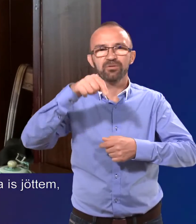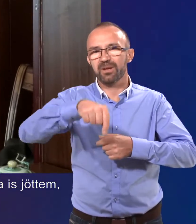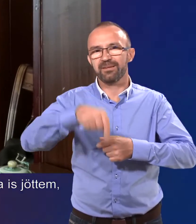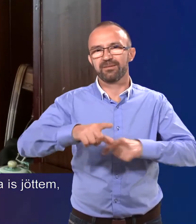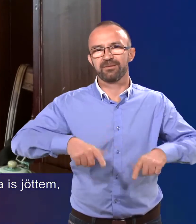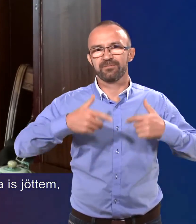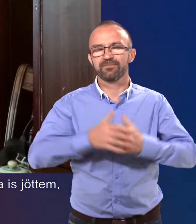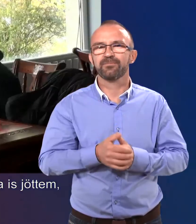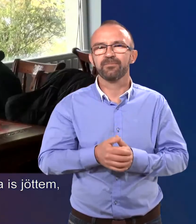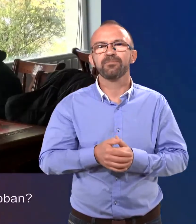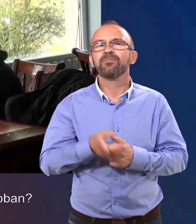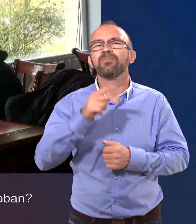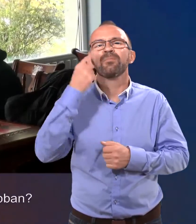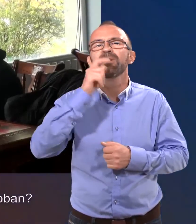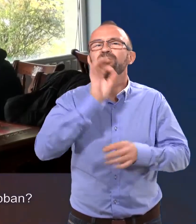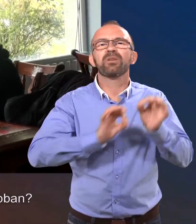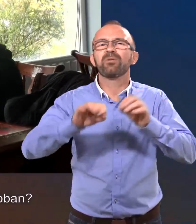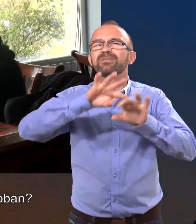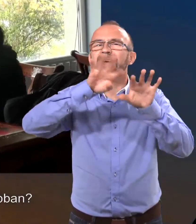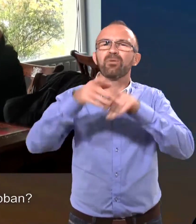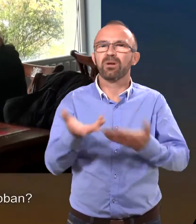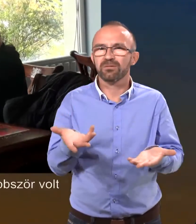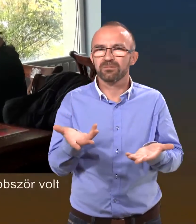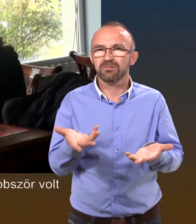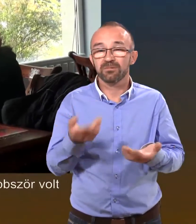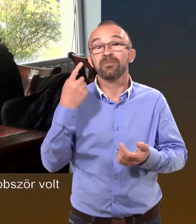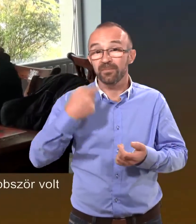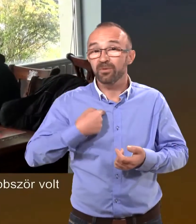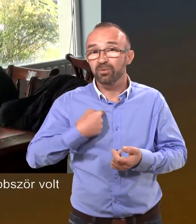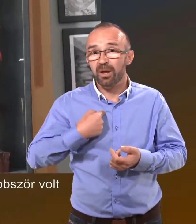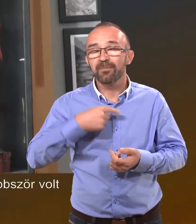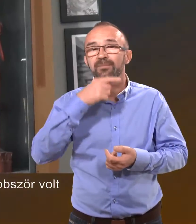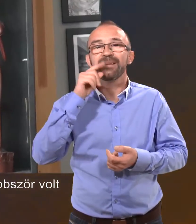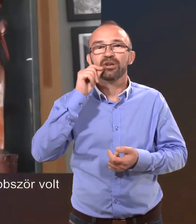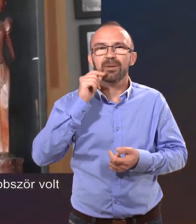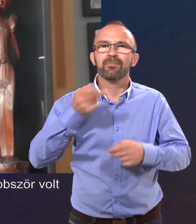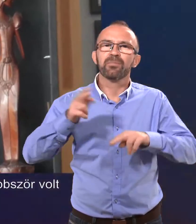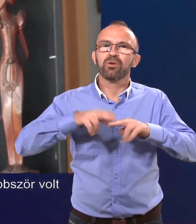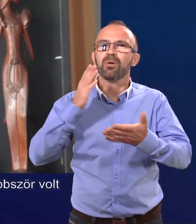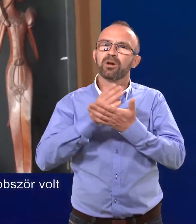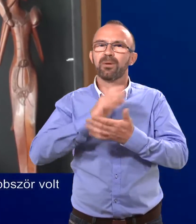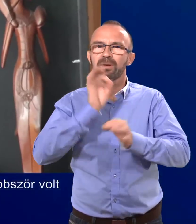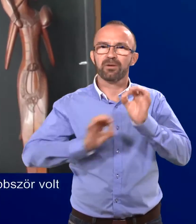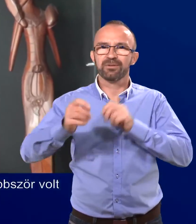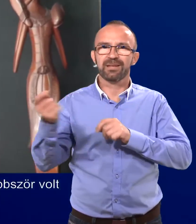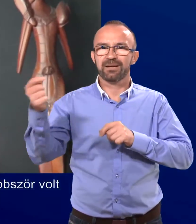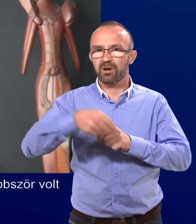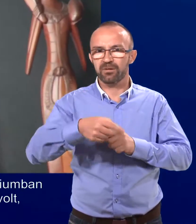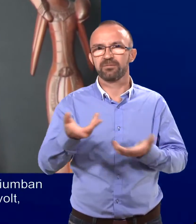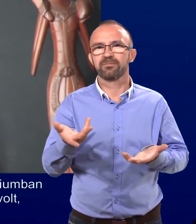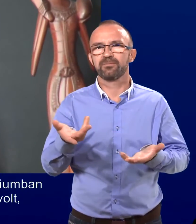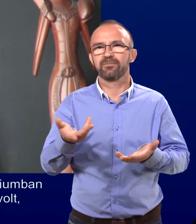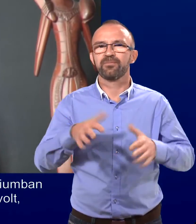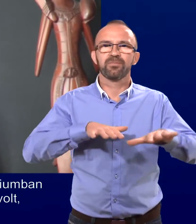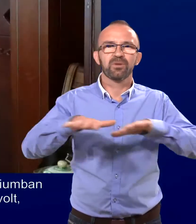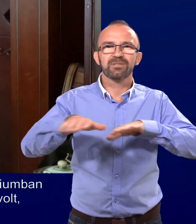azóta folyamatosan. Tudott valamit Magyarországról korábban? Igen, ezt tudtam, mert édesapám többször volt Magyarországon,